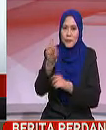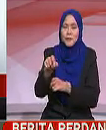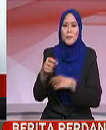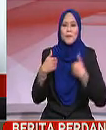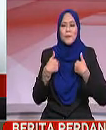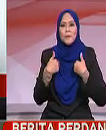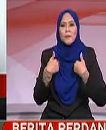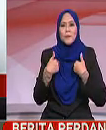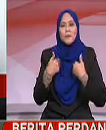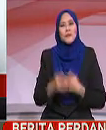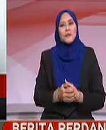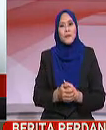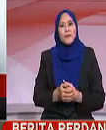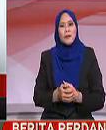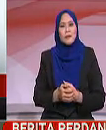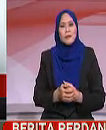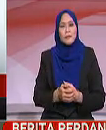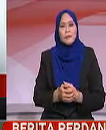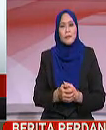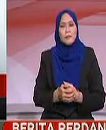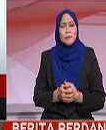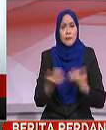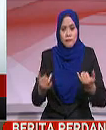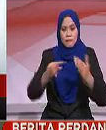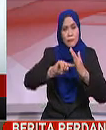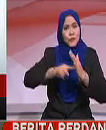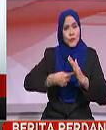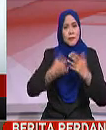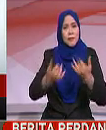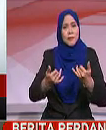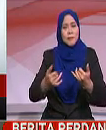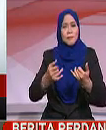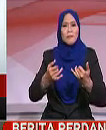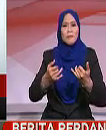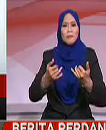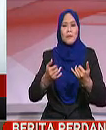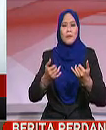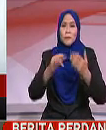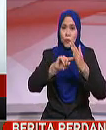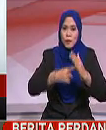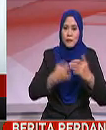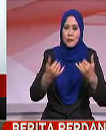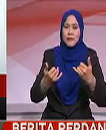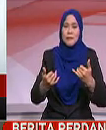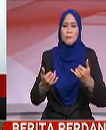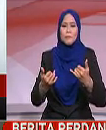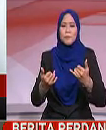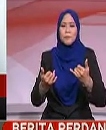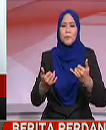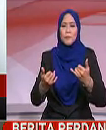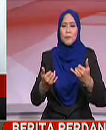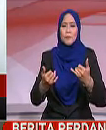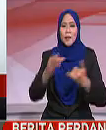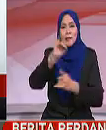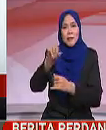ada. Ini yang saya rasa dah permulaan dia. Janet ini permulaan dan kita akan cuba banyak